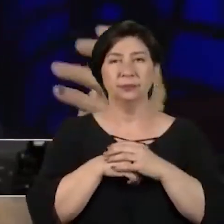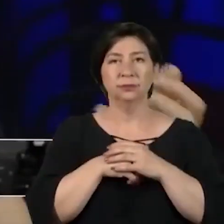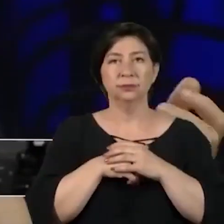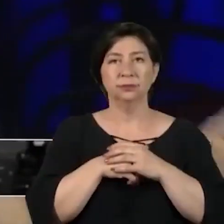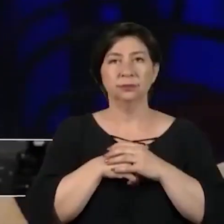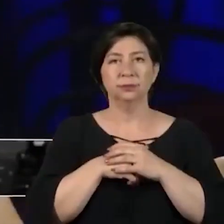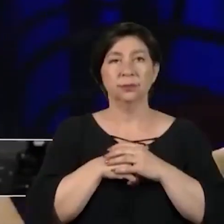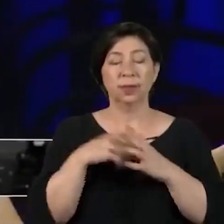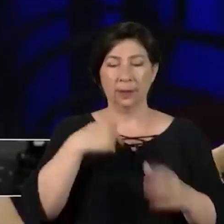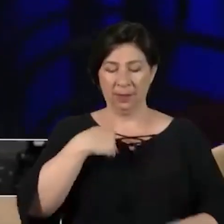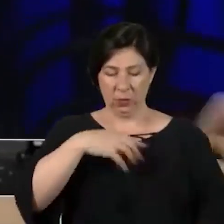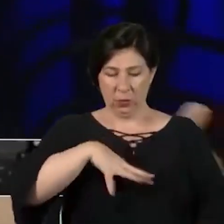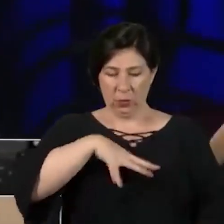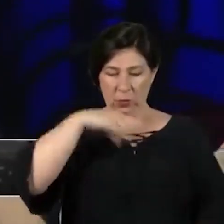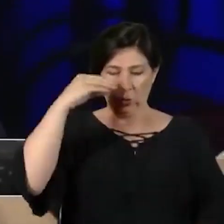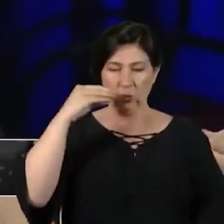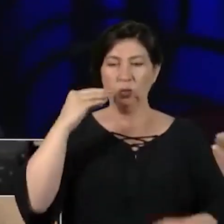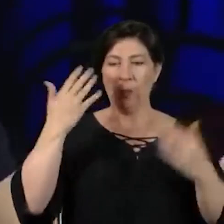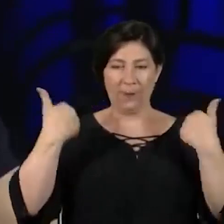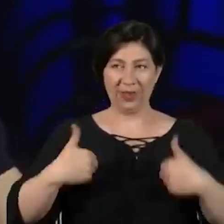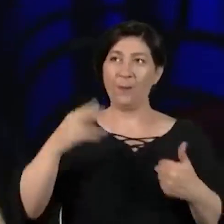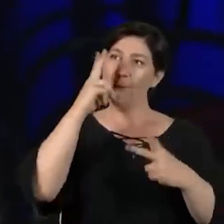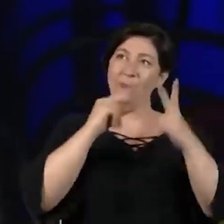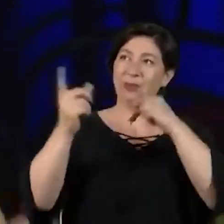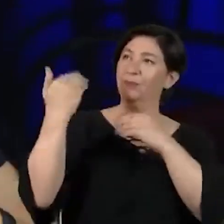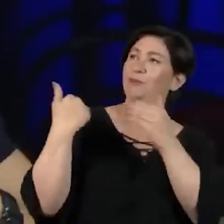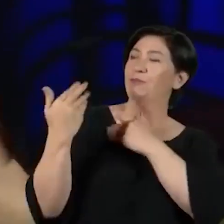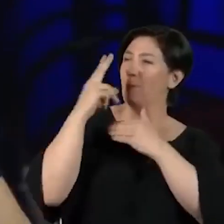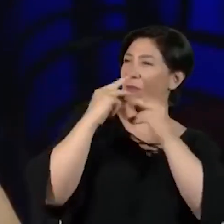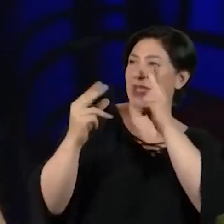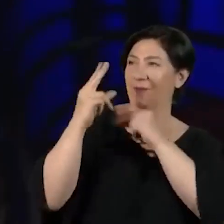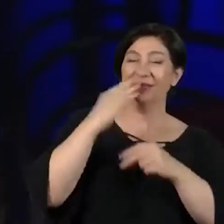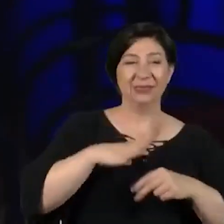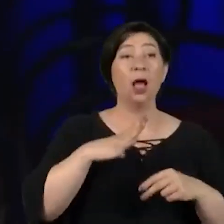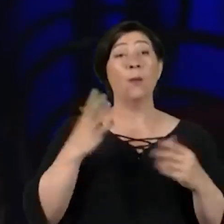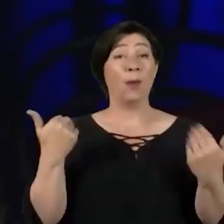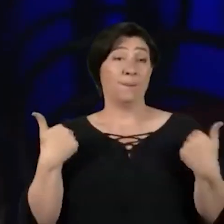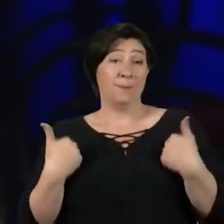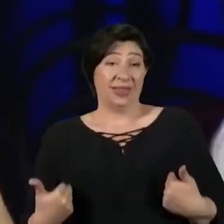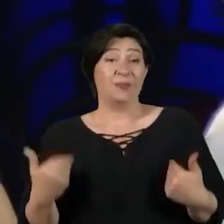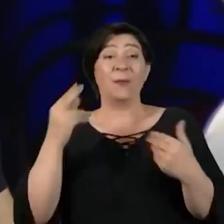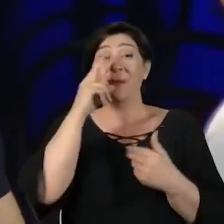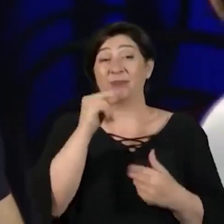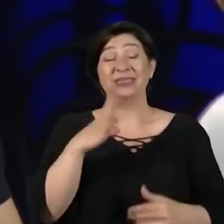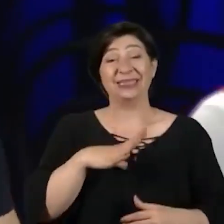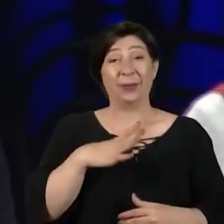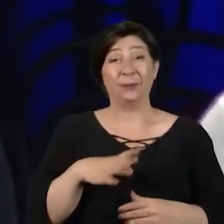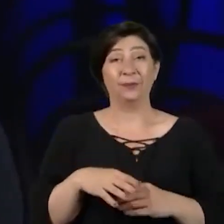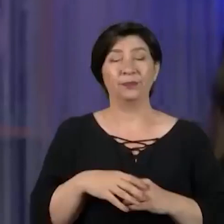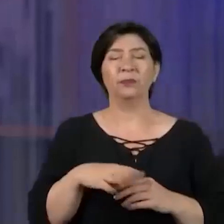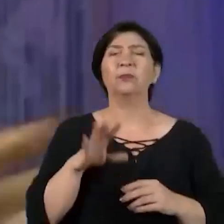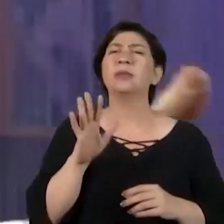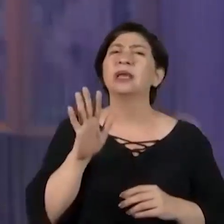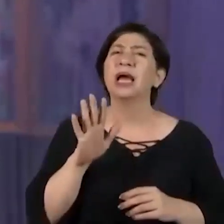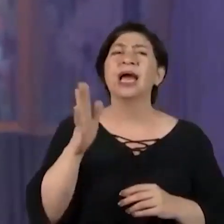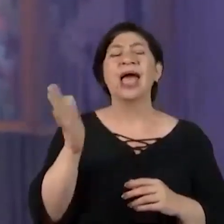Yani ben hani ruhumun beğenilmesini isterim ama bedenimin de beğenilmesini isterim. Bu hazırlıklı bir şey değil. Şunu sormak istiyorum. Yani